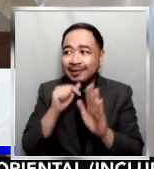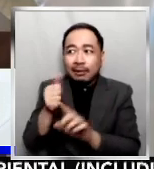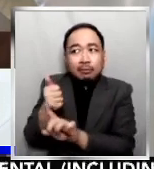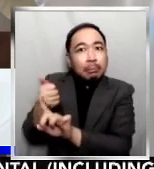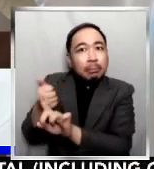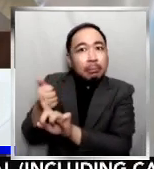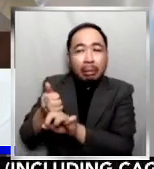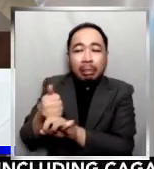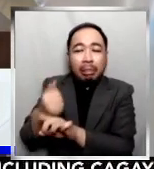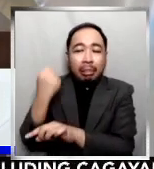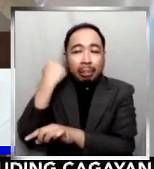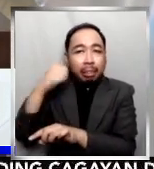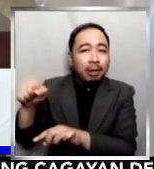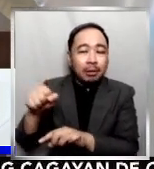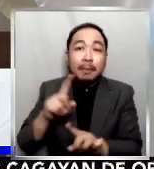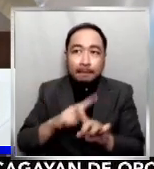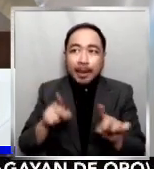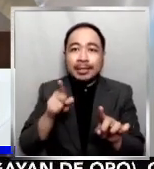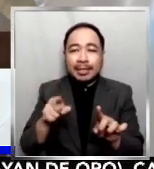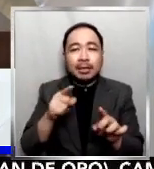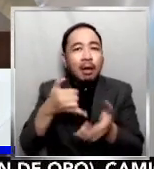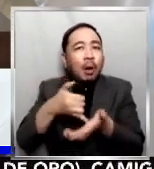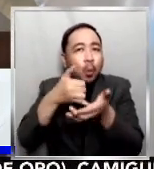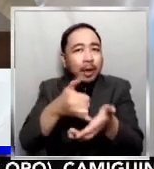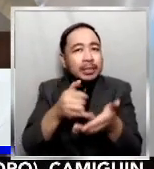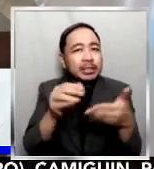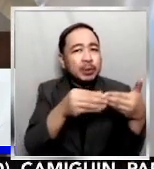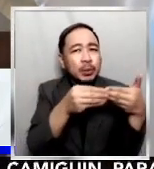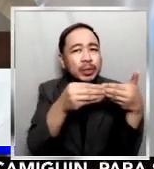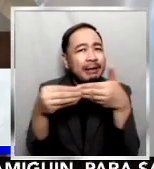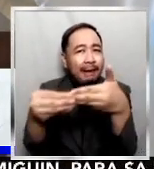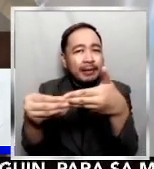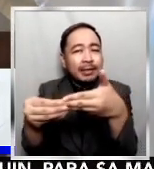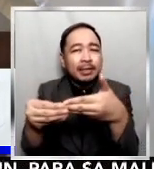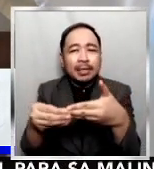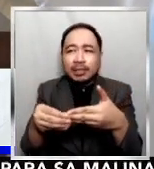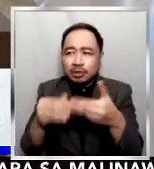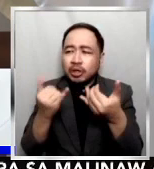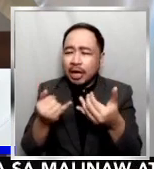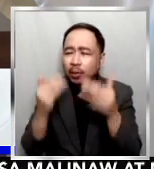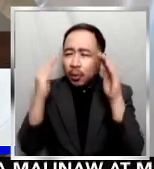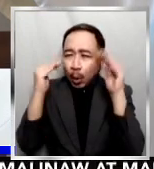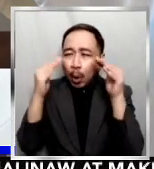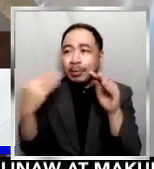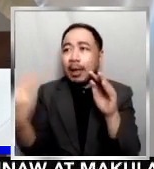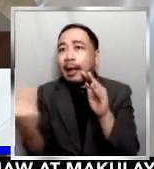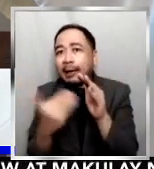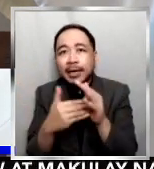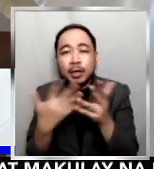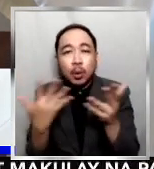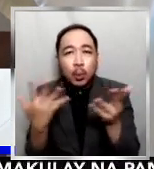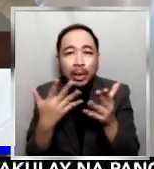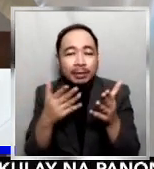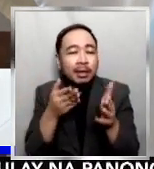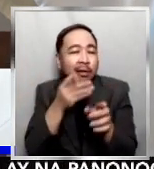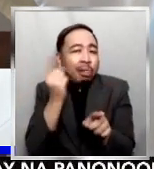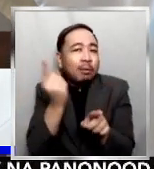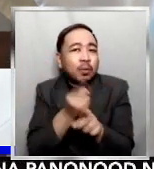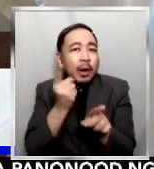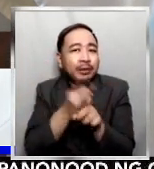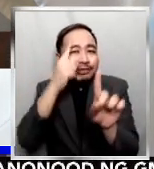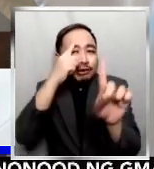Star that will keep us on course in the present and that will point us back to the right direction in the future should